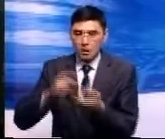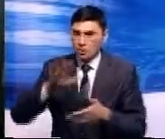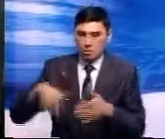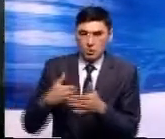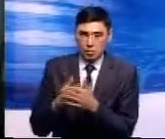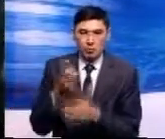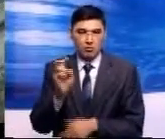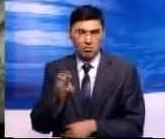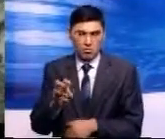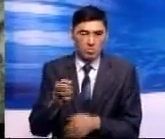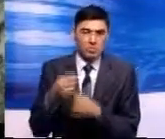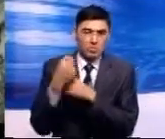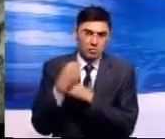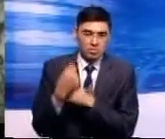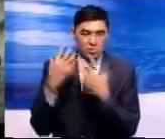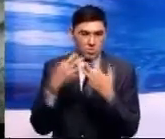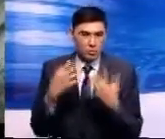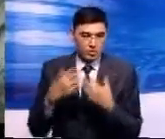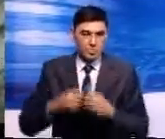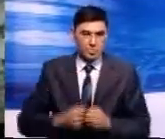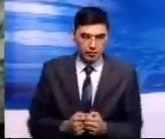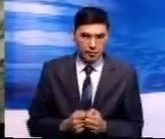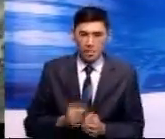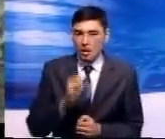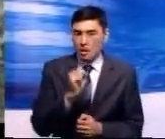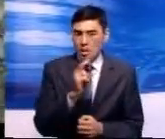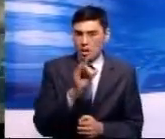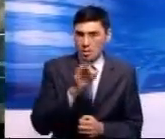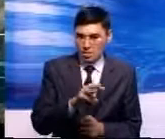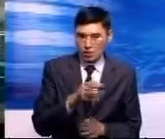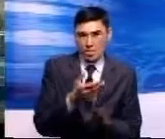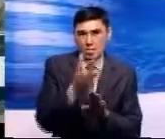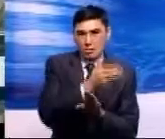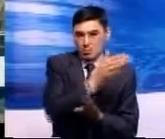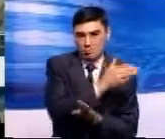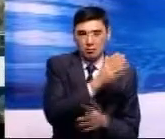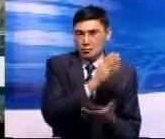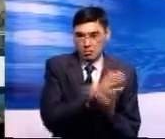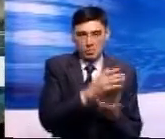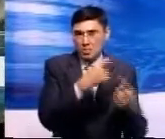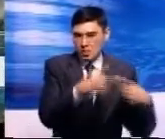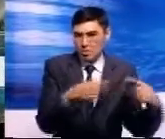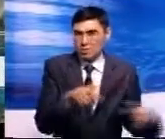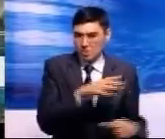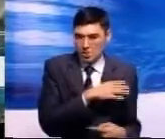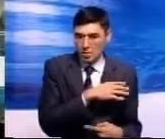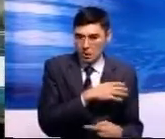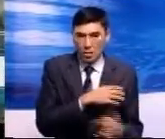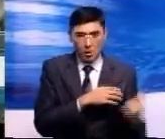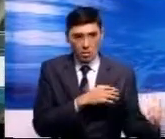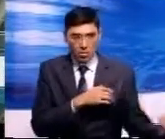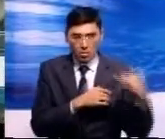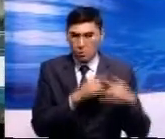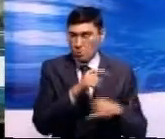стал для них вторым домом. Вот сколько было акимов города. Это первый аким города, который посещает нас